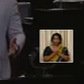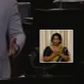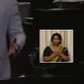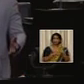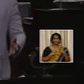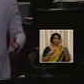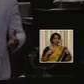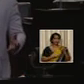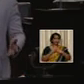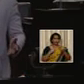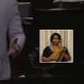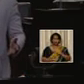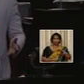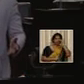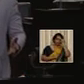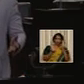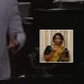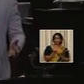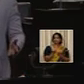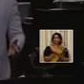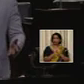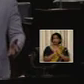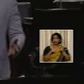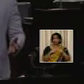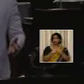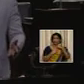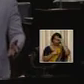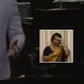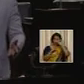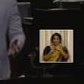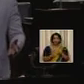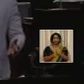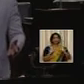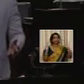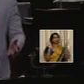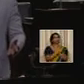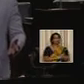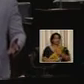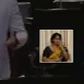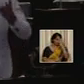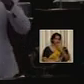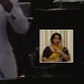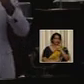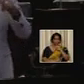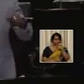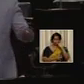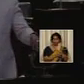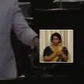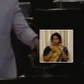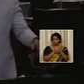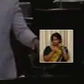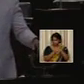विरुद्ध एक नायकत्व दिन वृत्ति समिति नायक मे विधि मारकल दिन मतमा इलेनवा श्रीलंका निदास